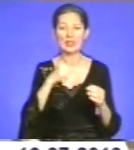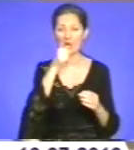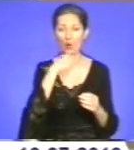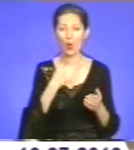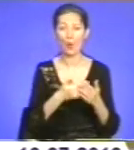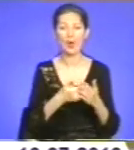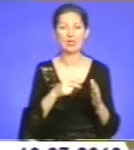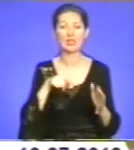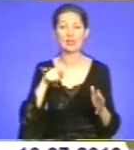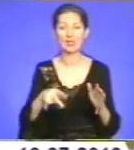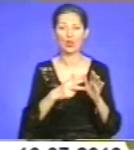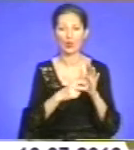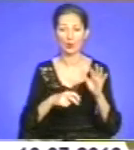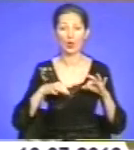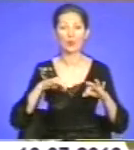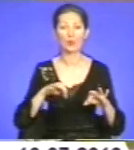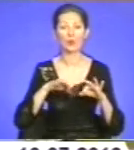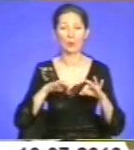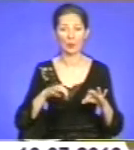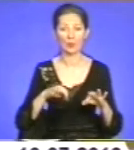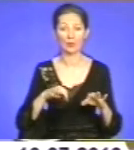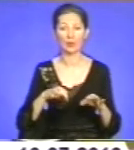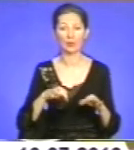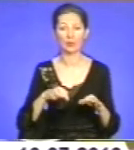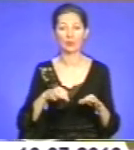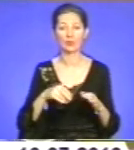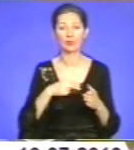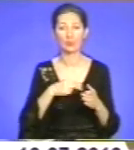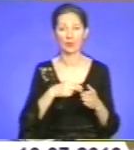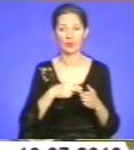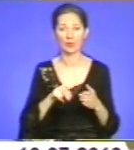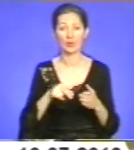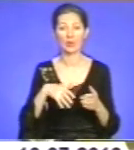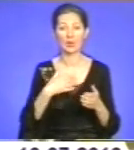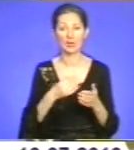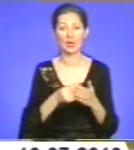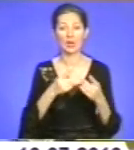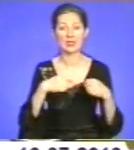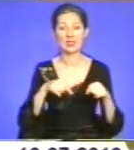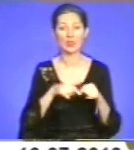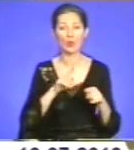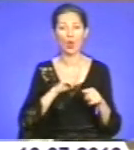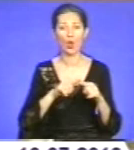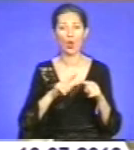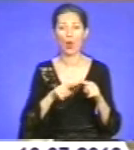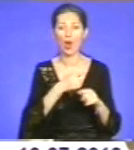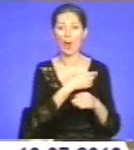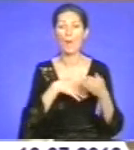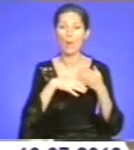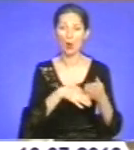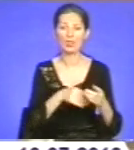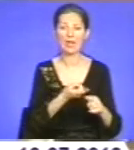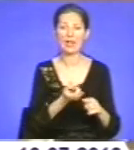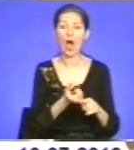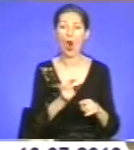1800 автомобілів поставили в свою систему скорої допомоги. Це дуже багато, це гораздо більше, в